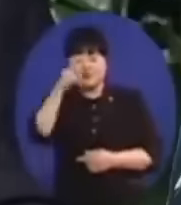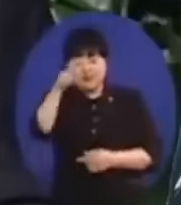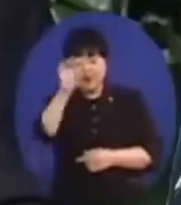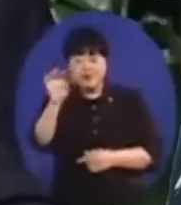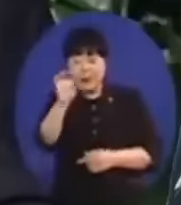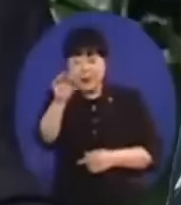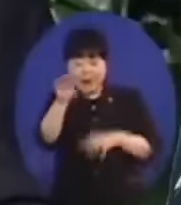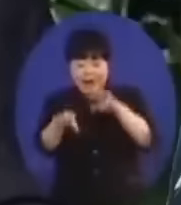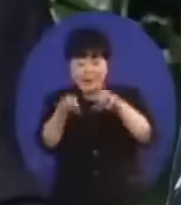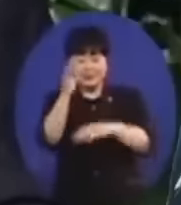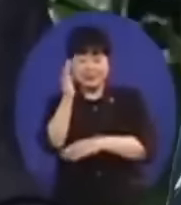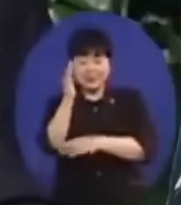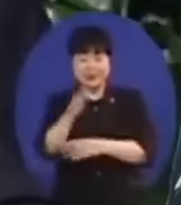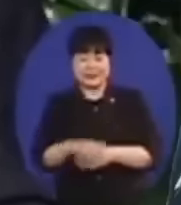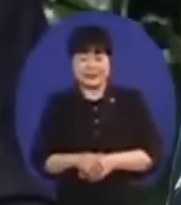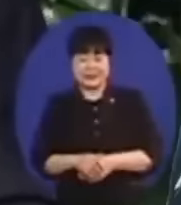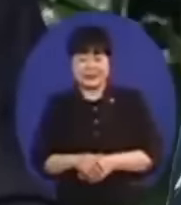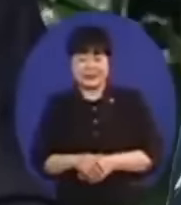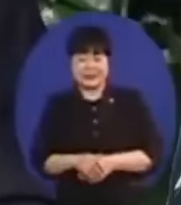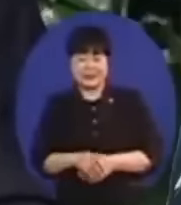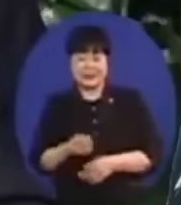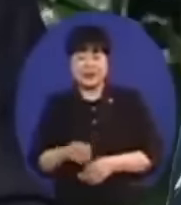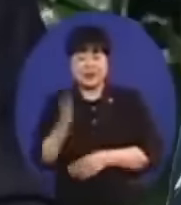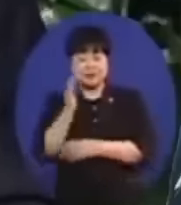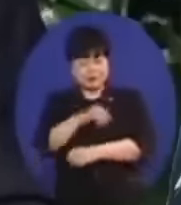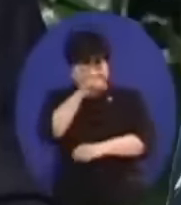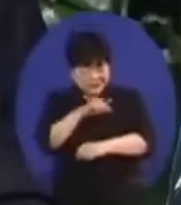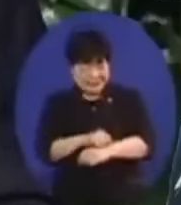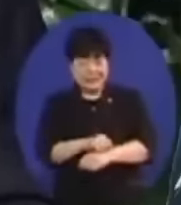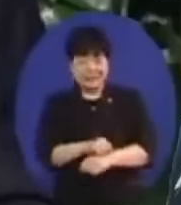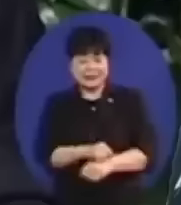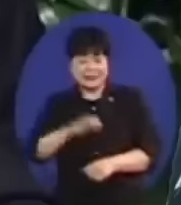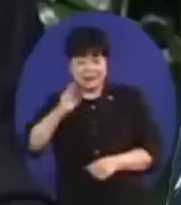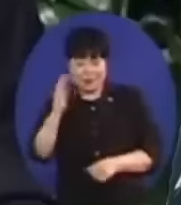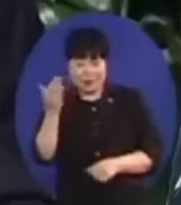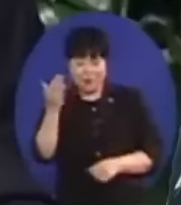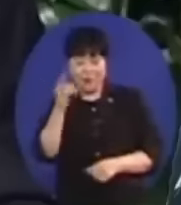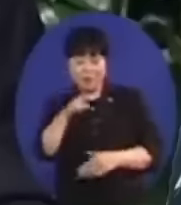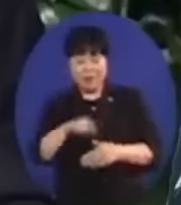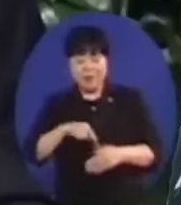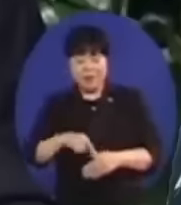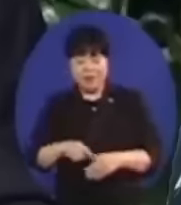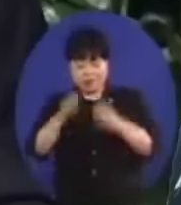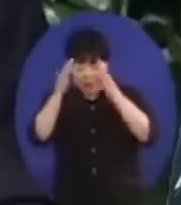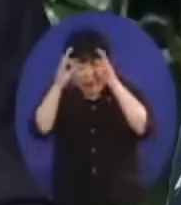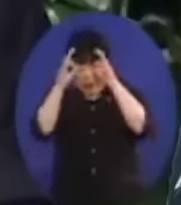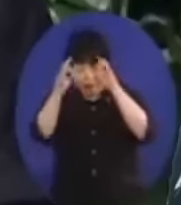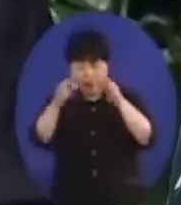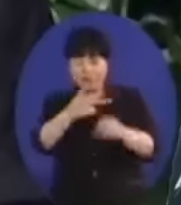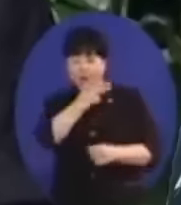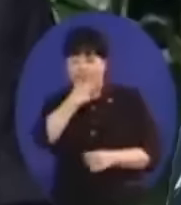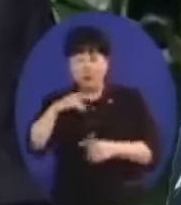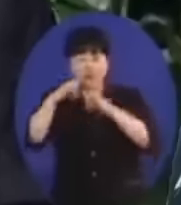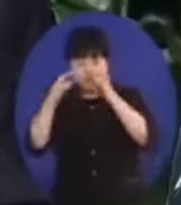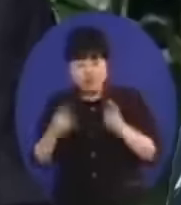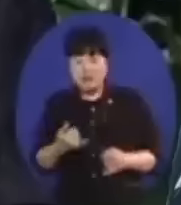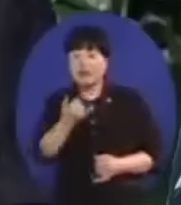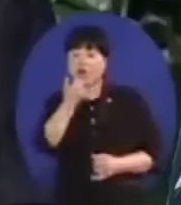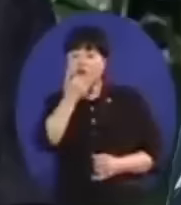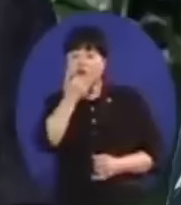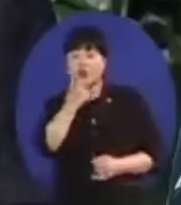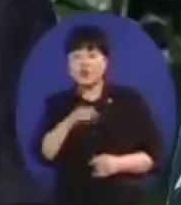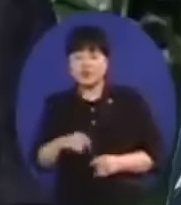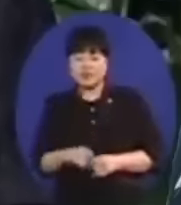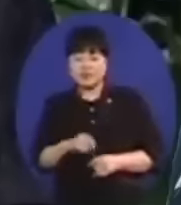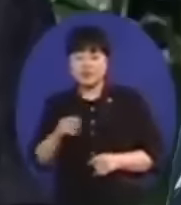때 구라파에서 제일 가는 부흥사가 될 것을 마음에 바라보았습니다. 영국, 불란서, 독일,